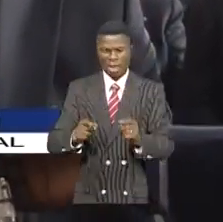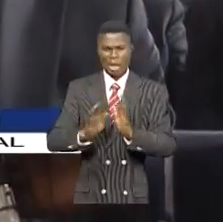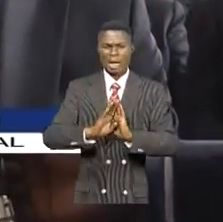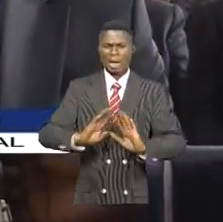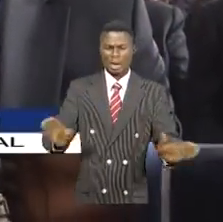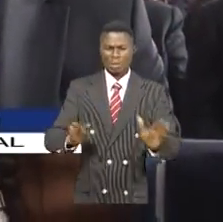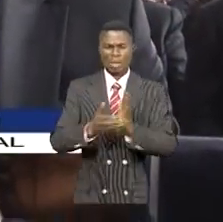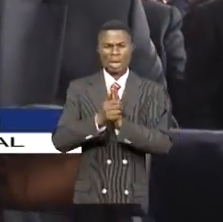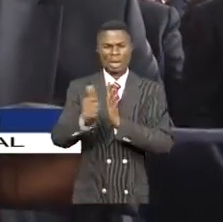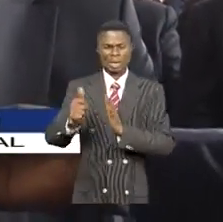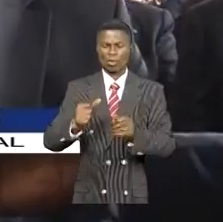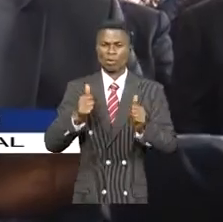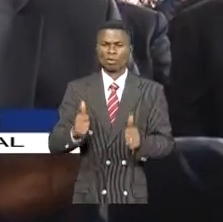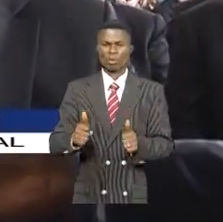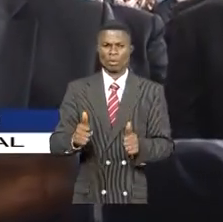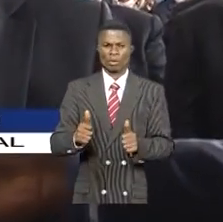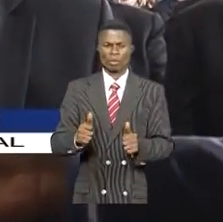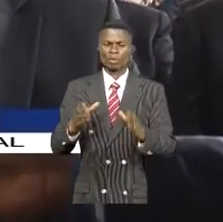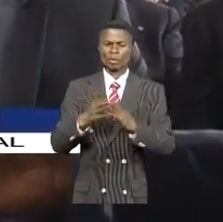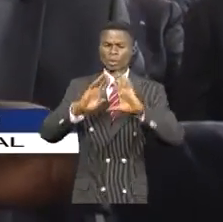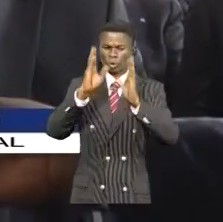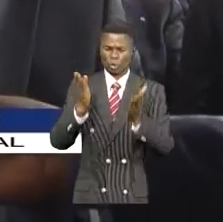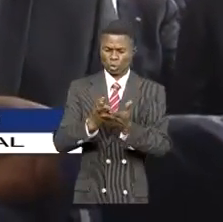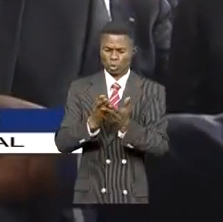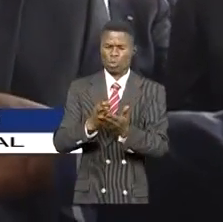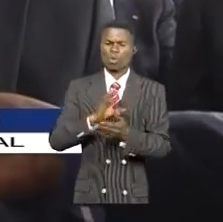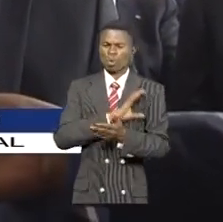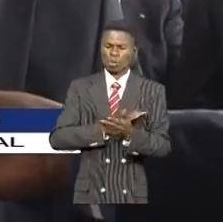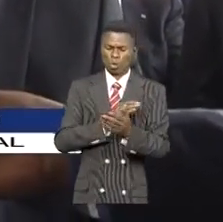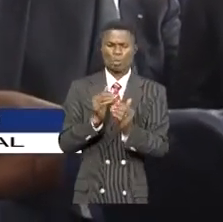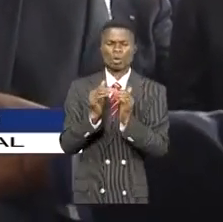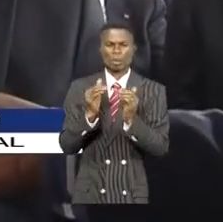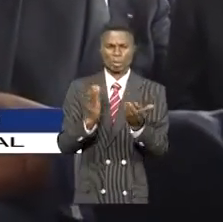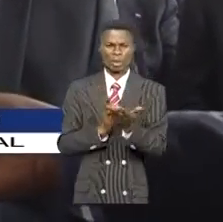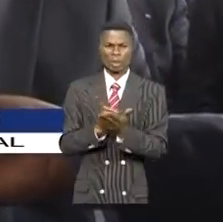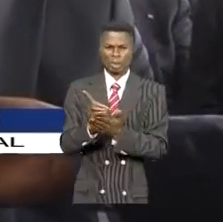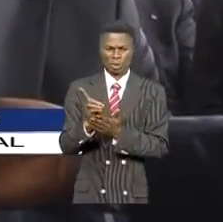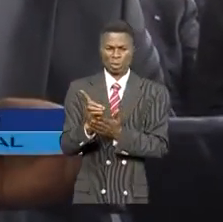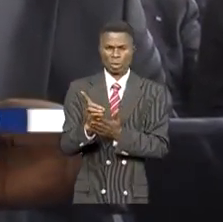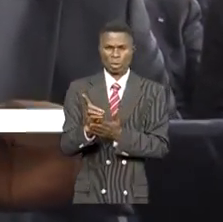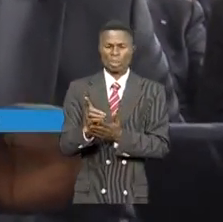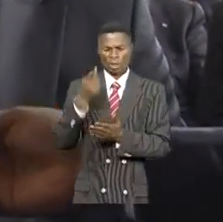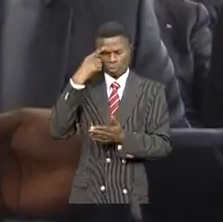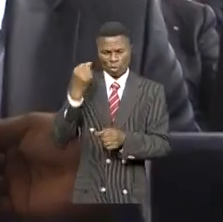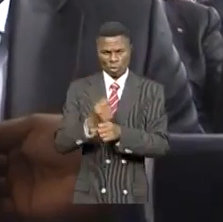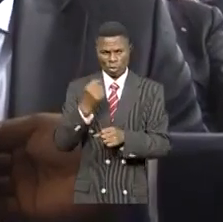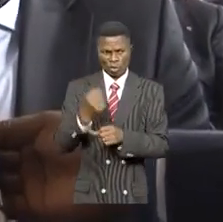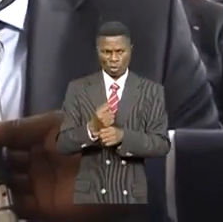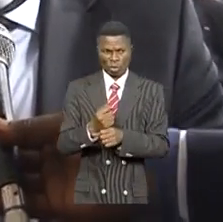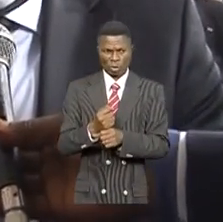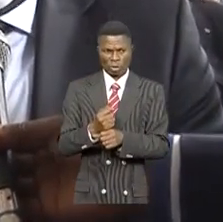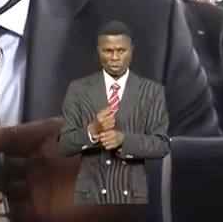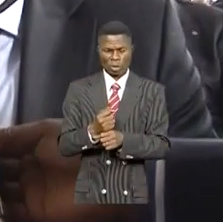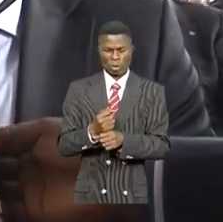compétence et avec tout le sérieux possible pour travailler et en